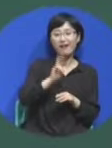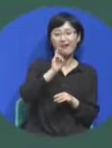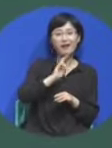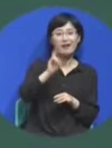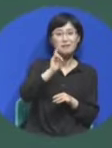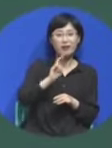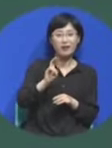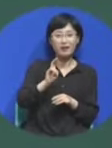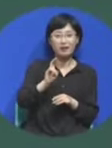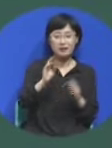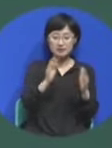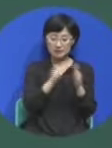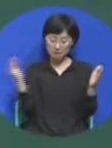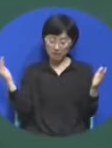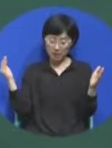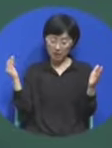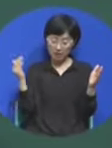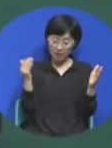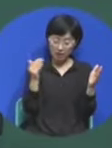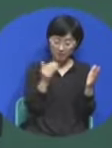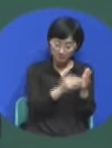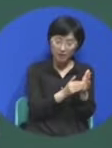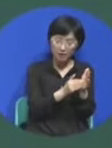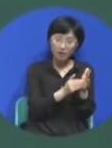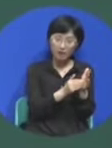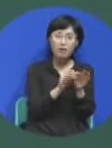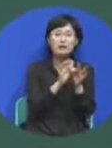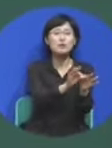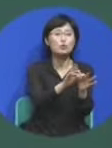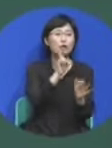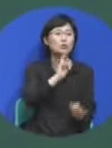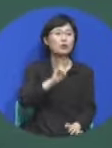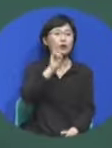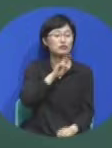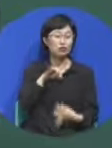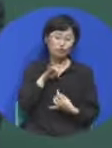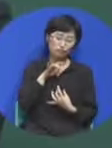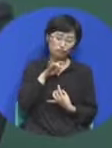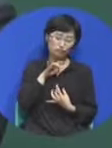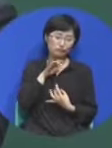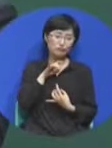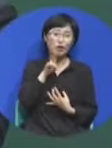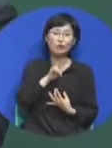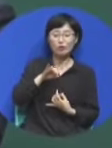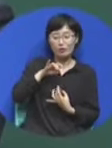我不知不觉跟那个老歌曲一起唱起来。 아 근데요 집에 와서 나도 모르게 그 노래가 흥얼흥얼 되더라고요.